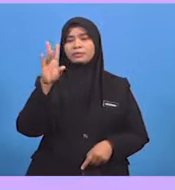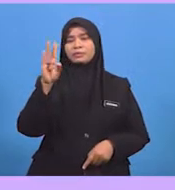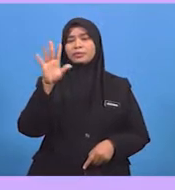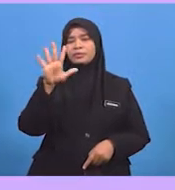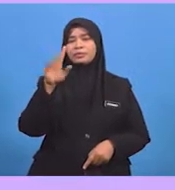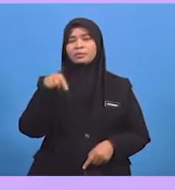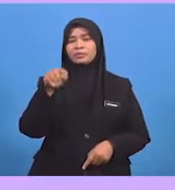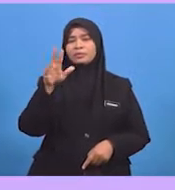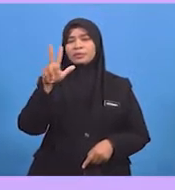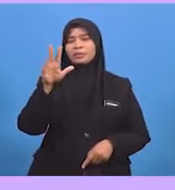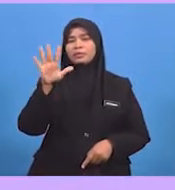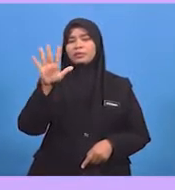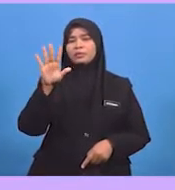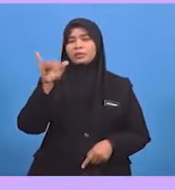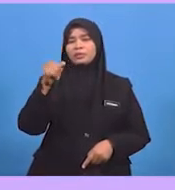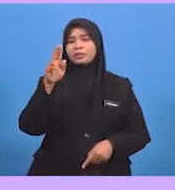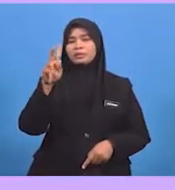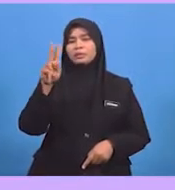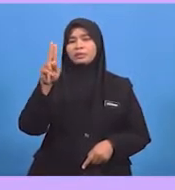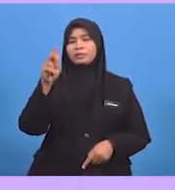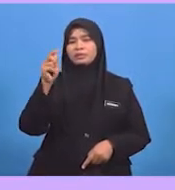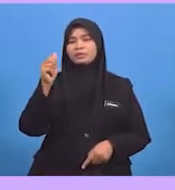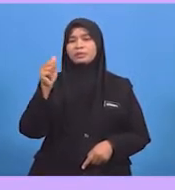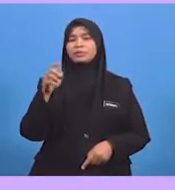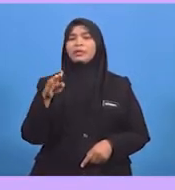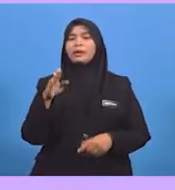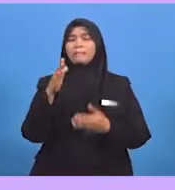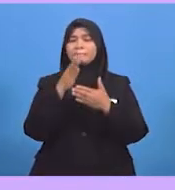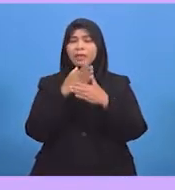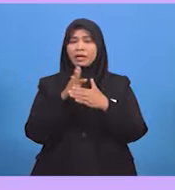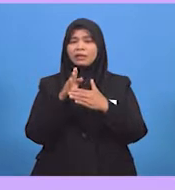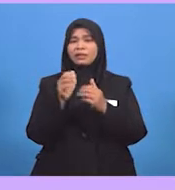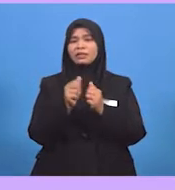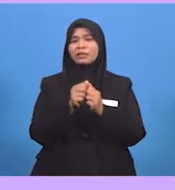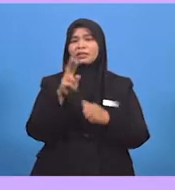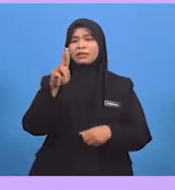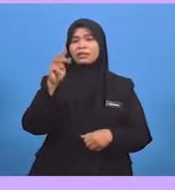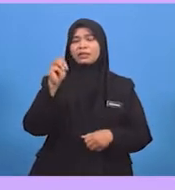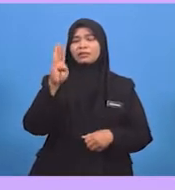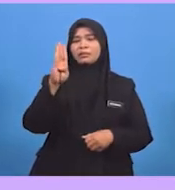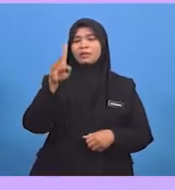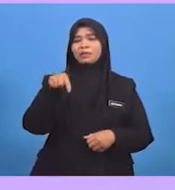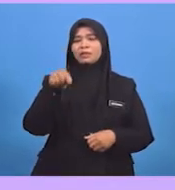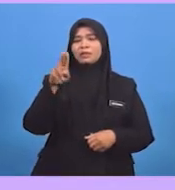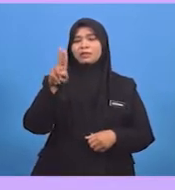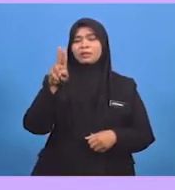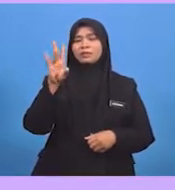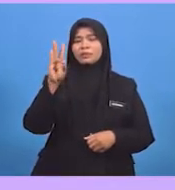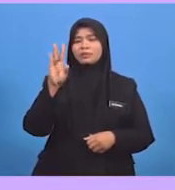RM875.35 juta dibahagi dengan RM4.27. Kemudian didarab dengan